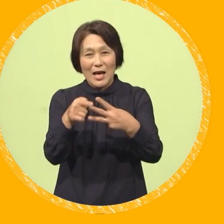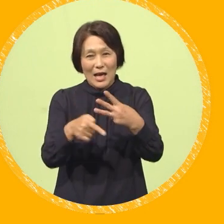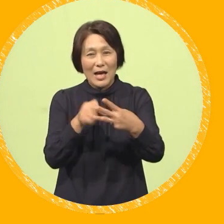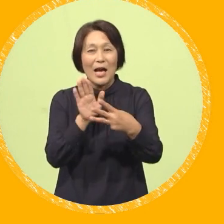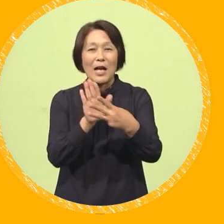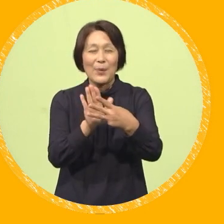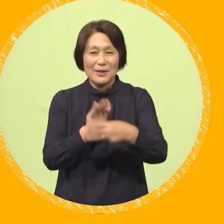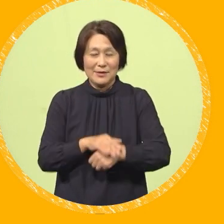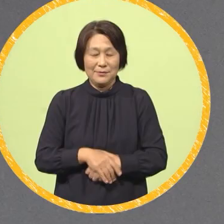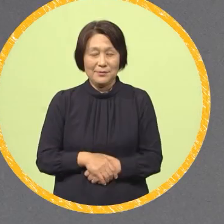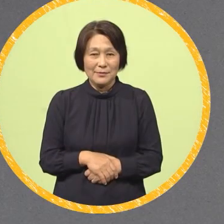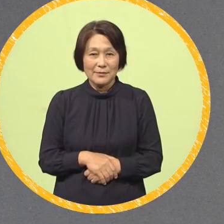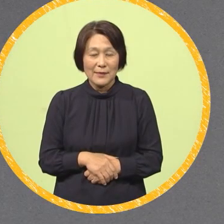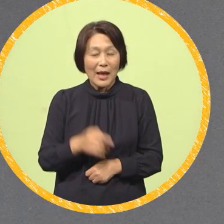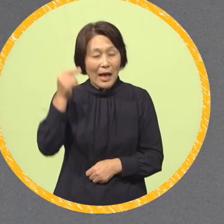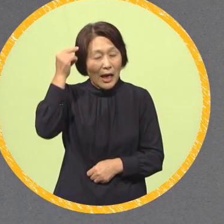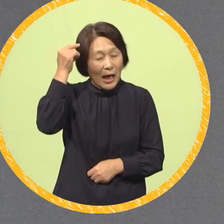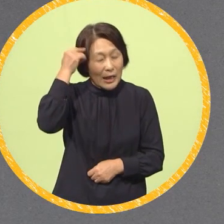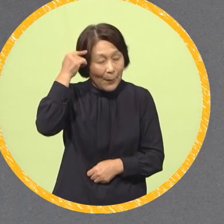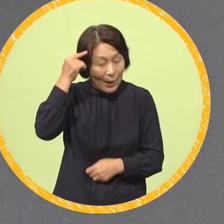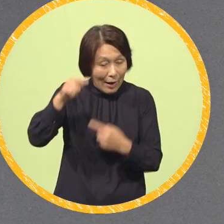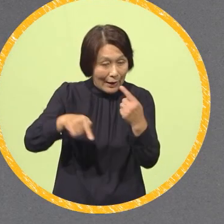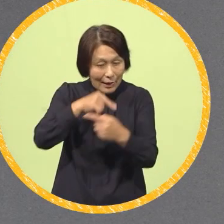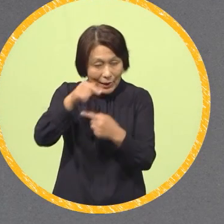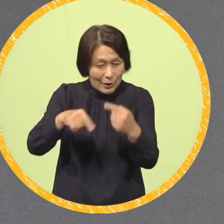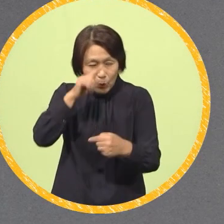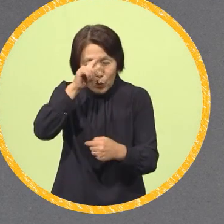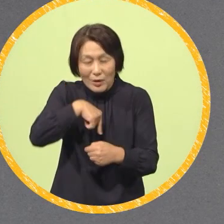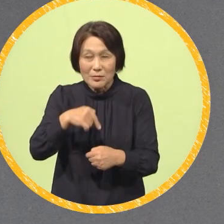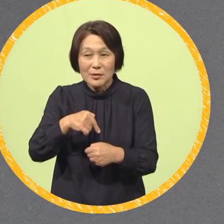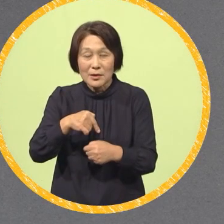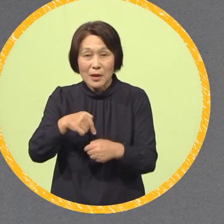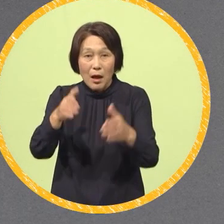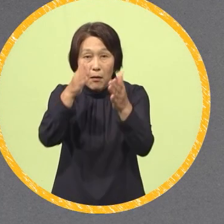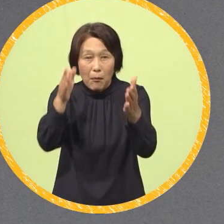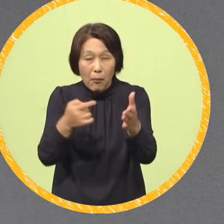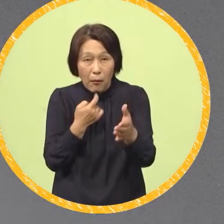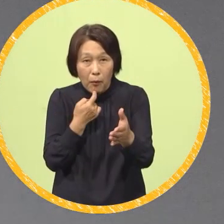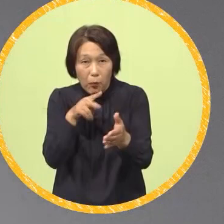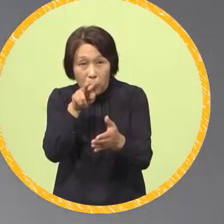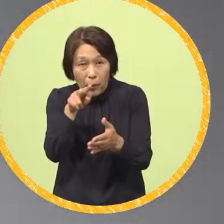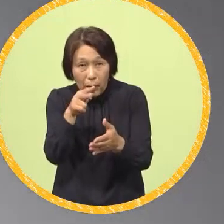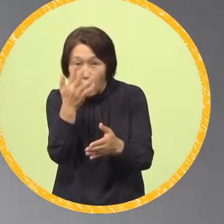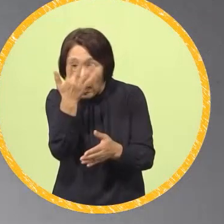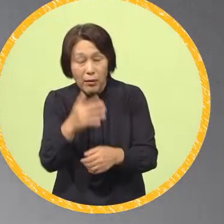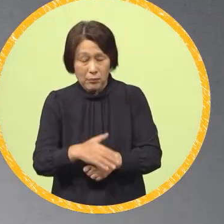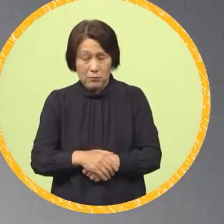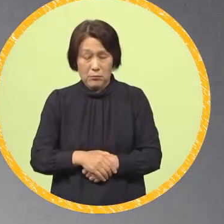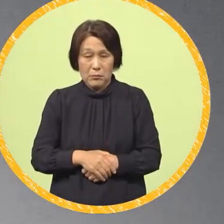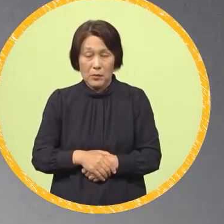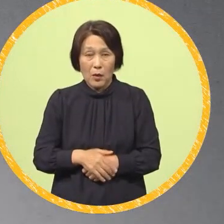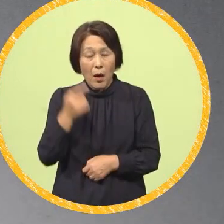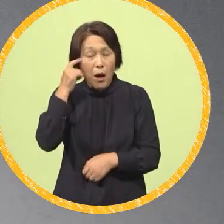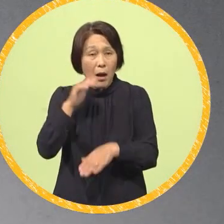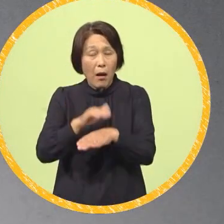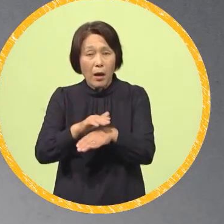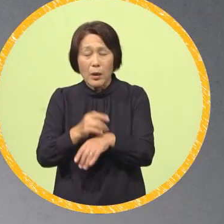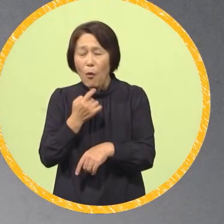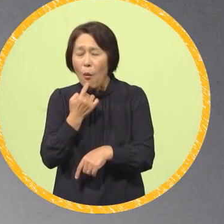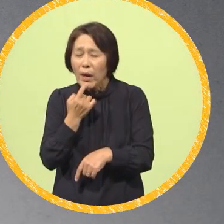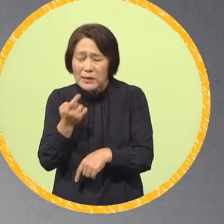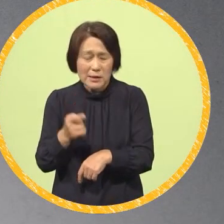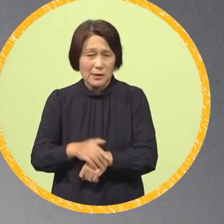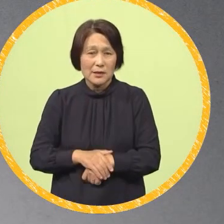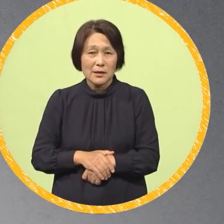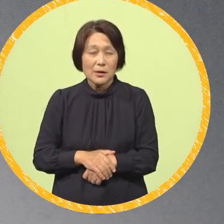は分けられます。頭の働きをおかしくするというのは幻覚、幻聴、 本来ではありえない考えが頭に浮かんでしまうなど